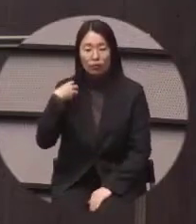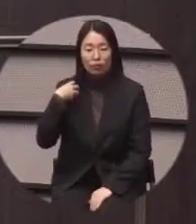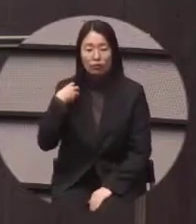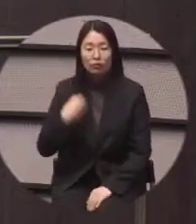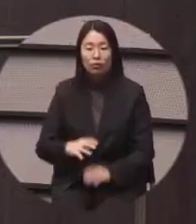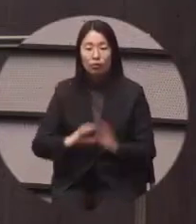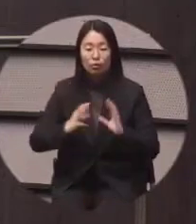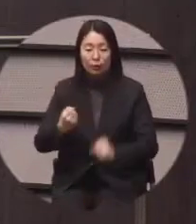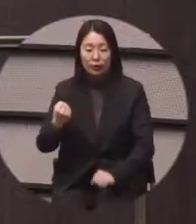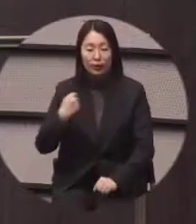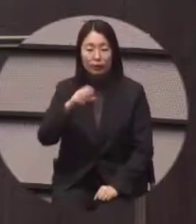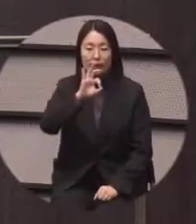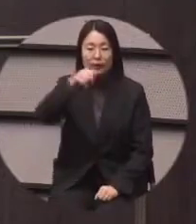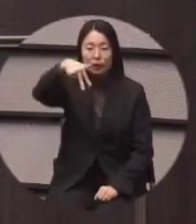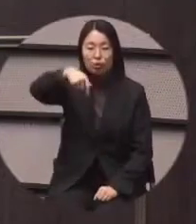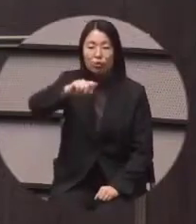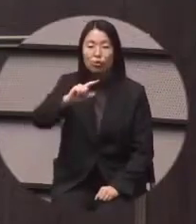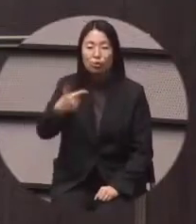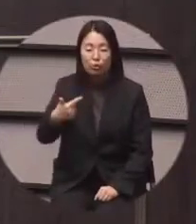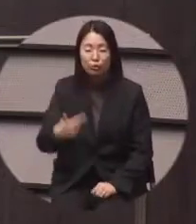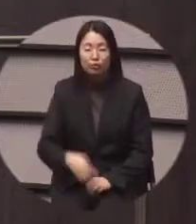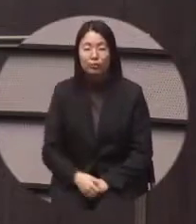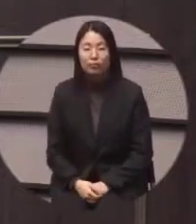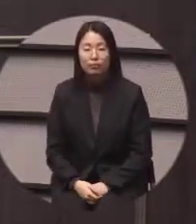국민의힘 이주훈입니다.